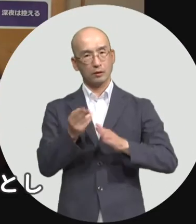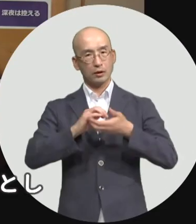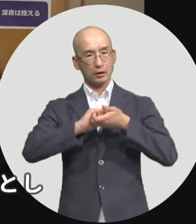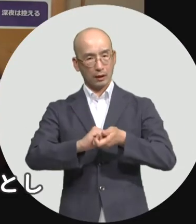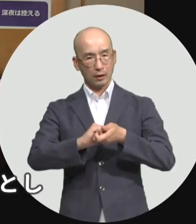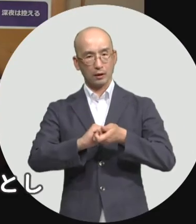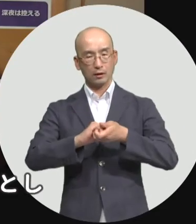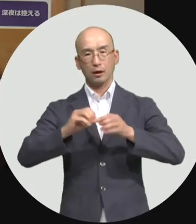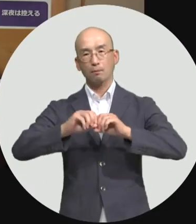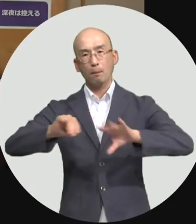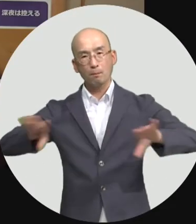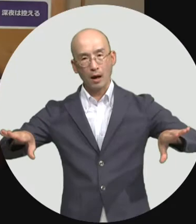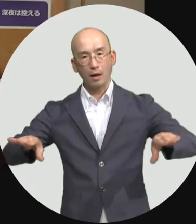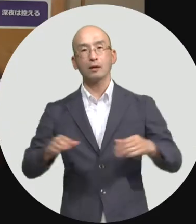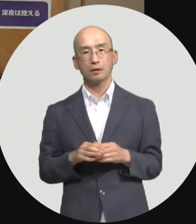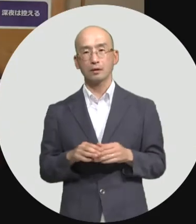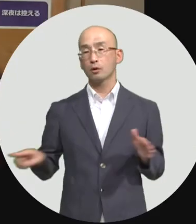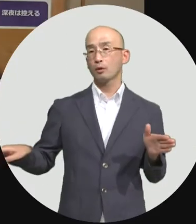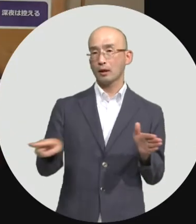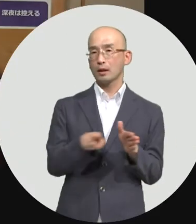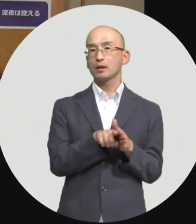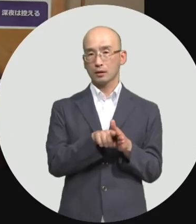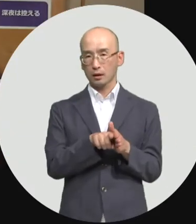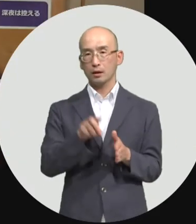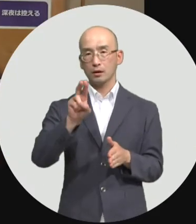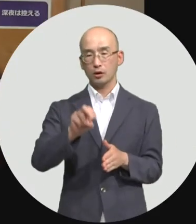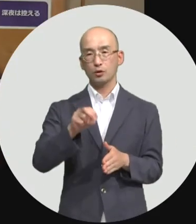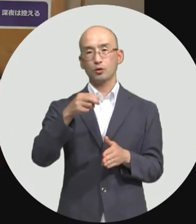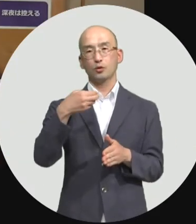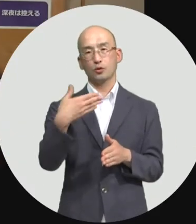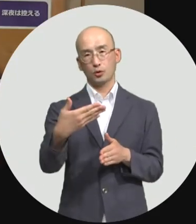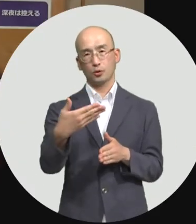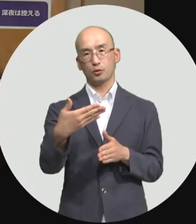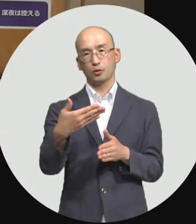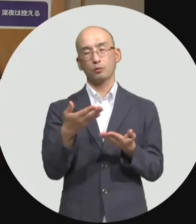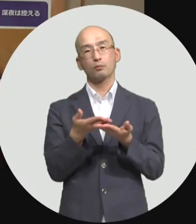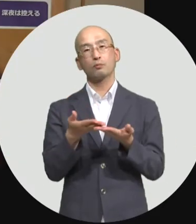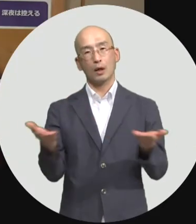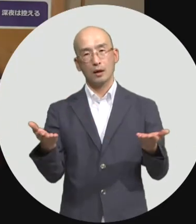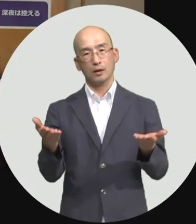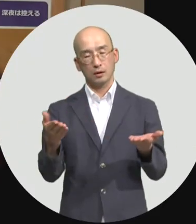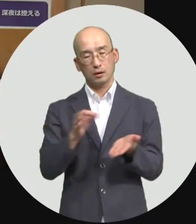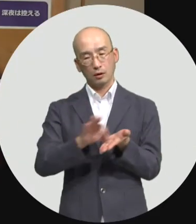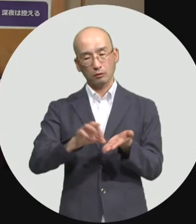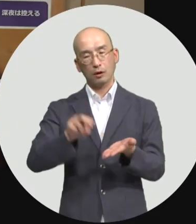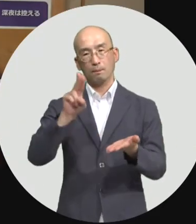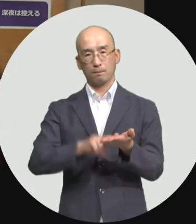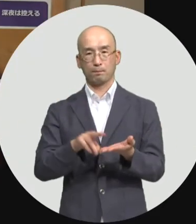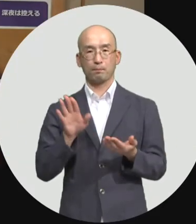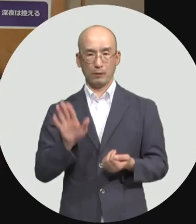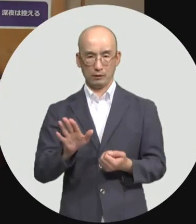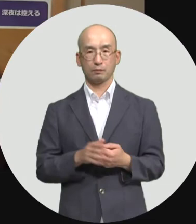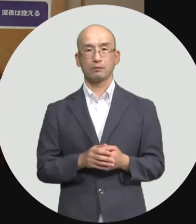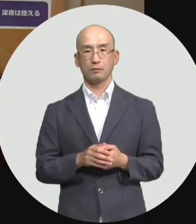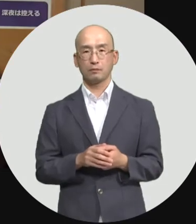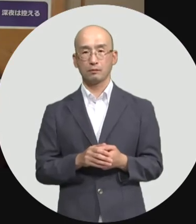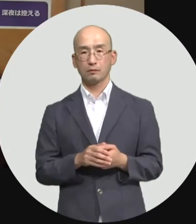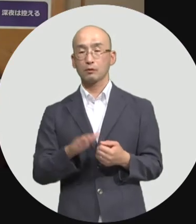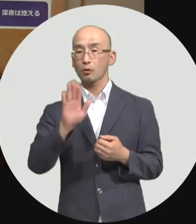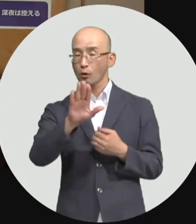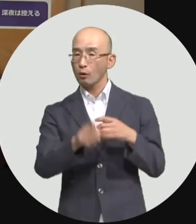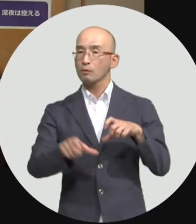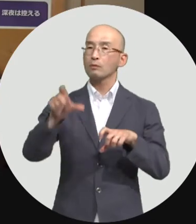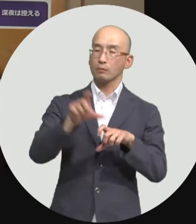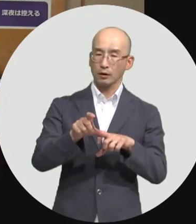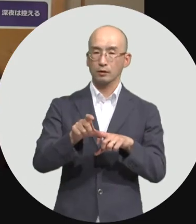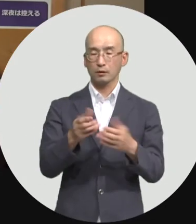ていただくこととし、まあ、これまでのプロモーションによりましてすでに29店で採用を決めております。まあ、さらに店舗数の拡大に